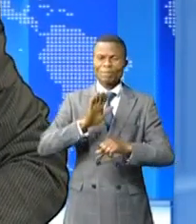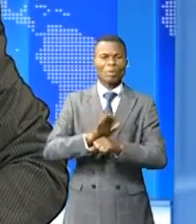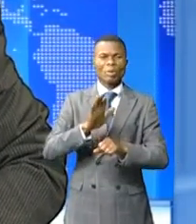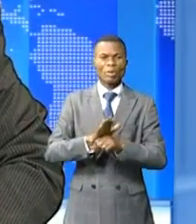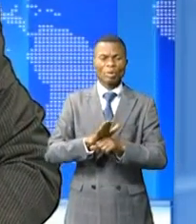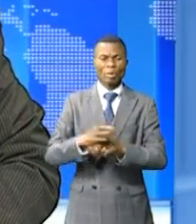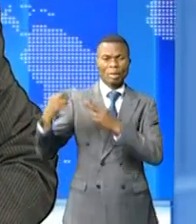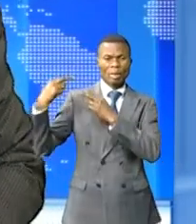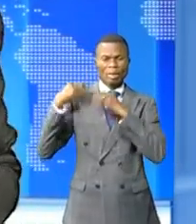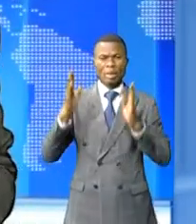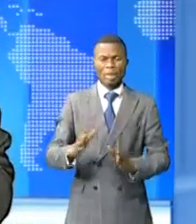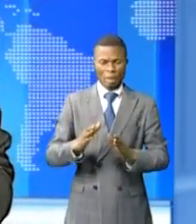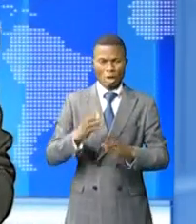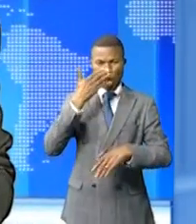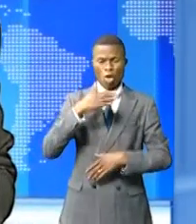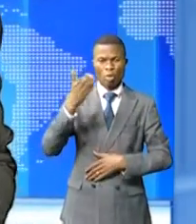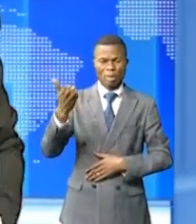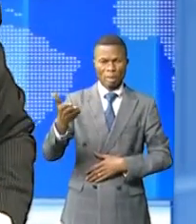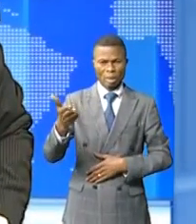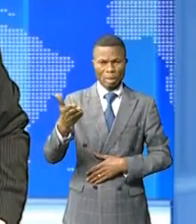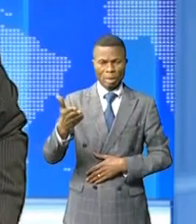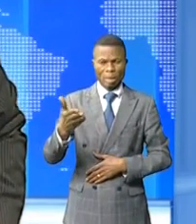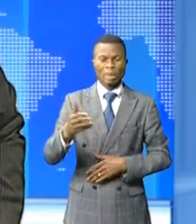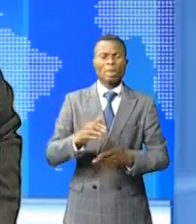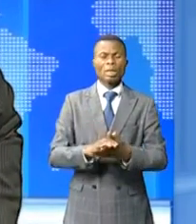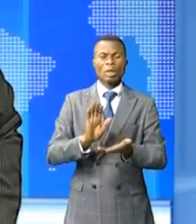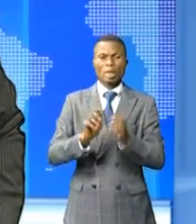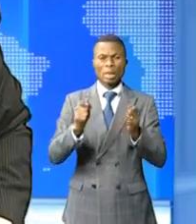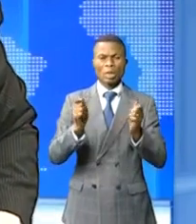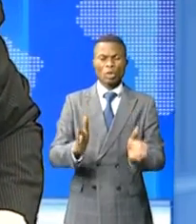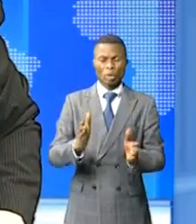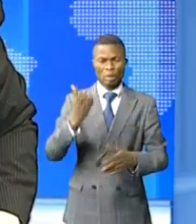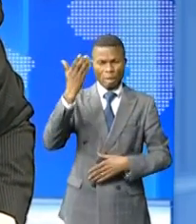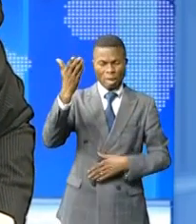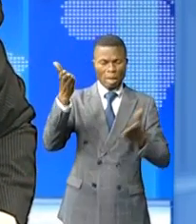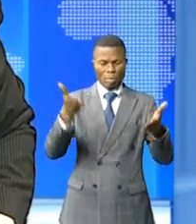des responsables de cette formation médicale. Pati Tondwangu, Marcel Mubinga,